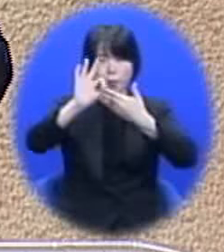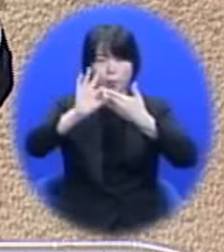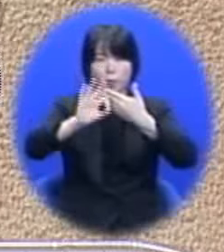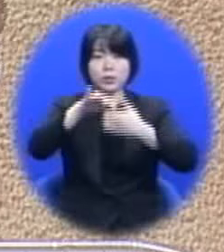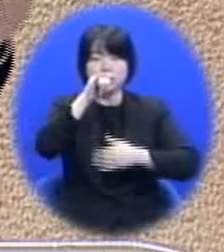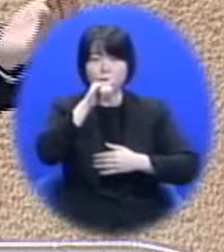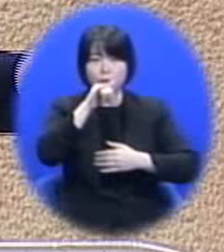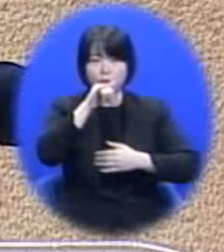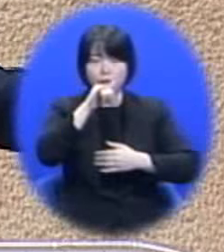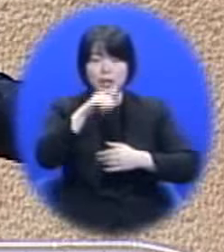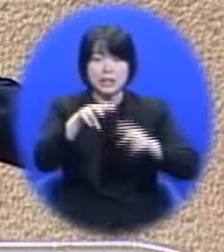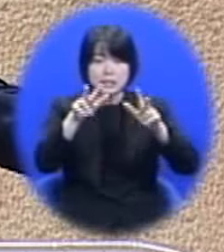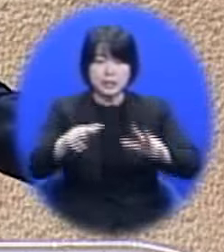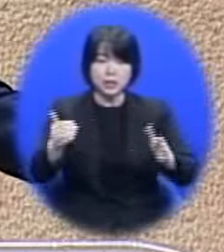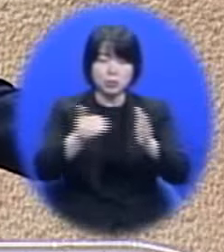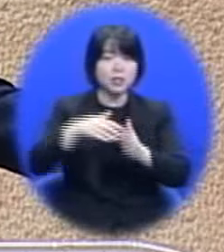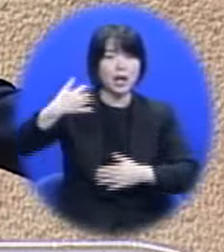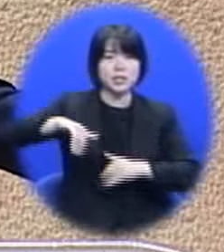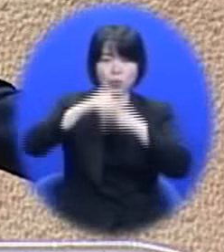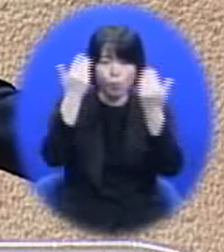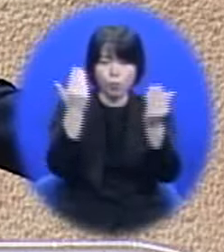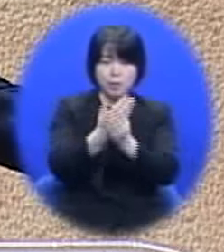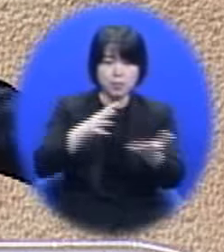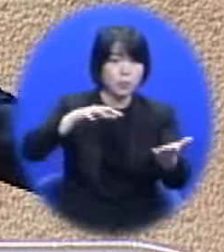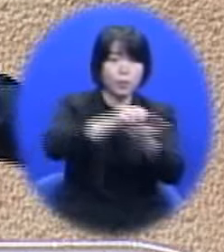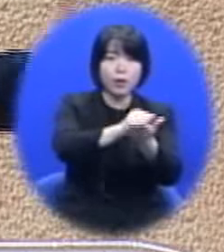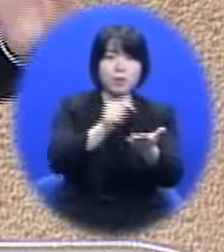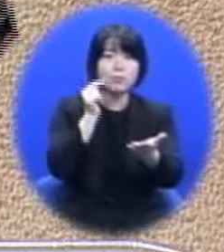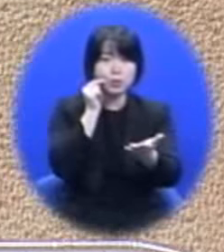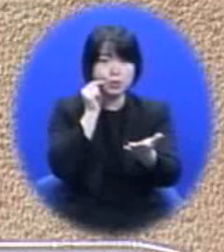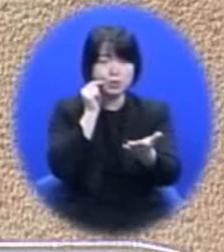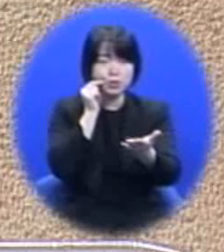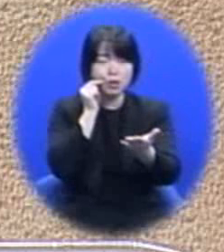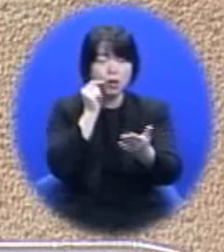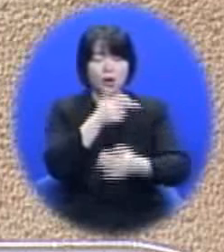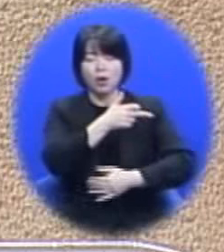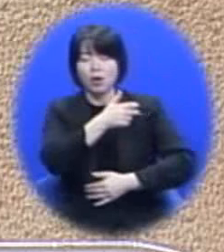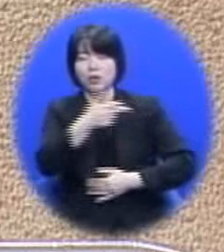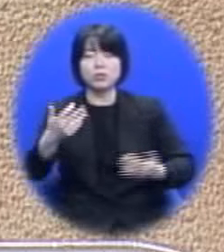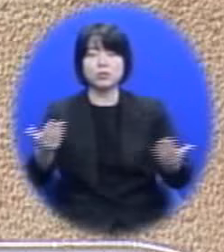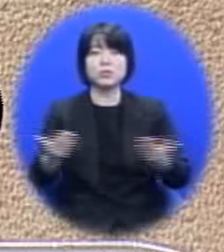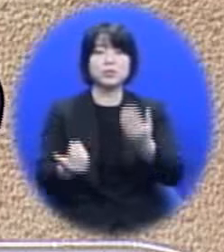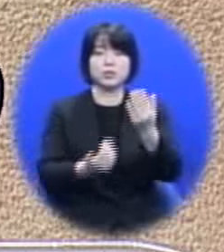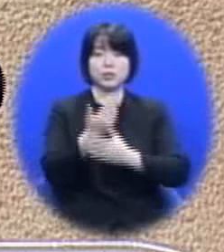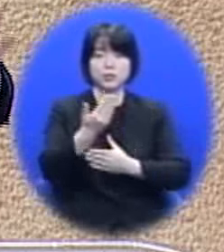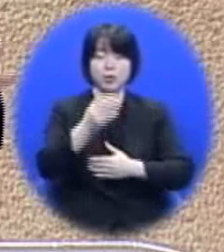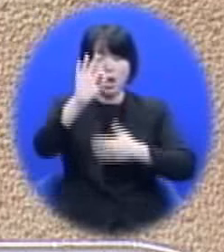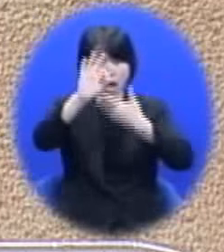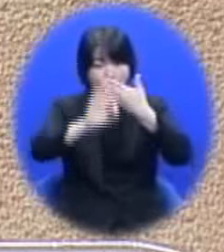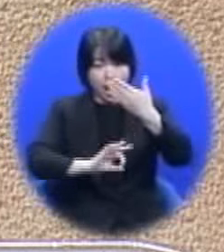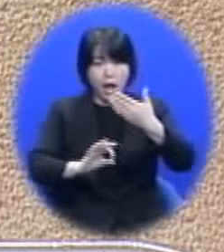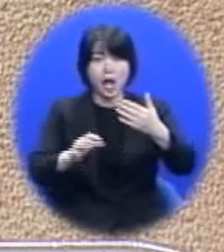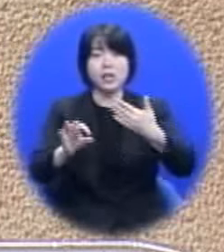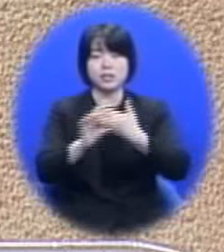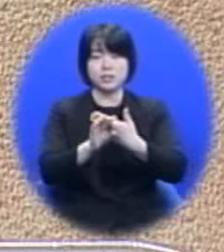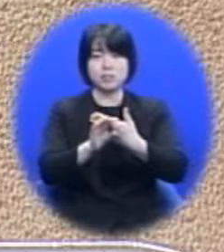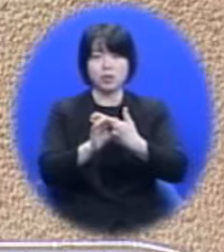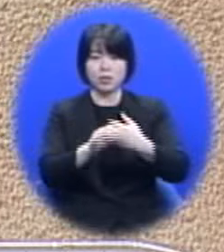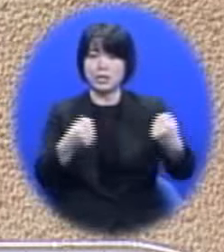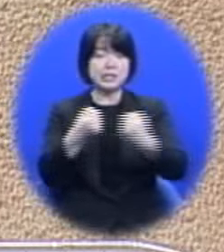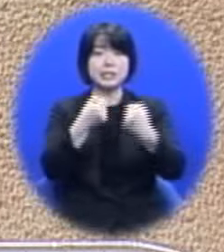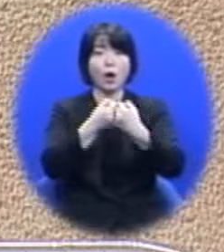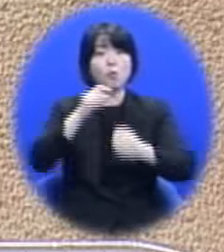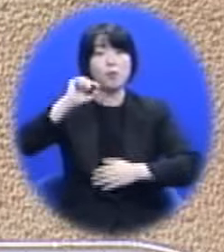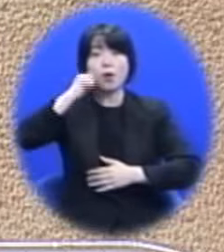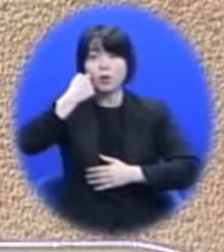아직까지 아모리 족속이 다 진멸되지 않았어요. 큰일 났어요. 이제 해가 지고 나면 이제는 더 이상 싸움을 싸울 수가